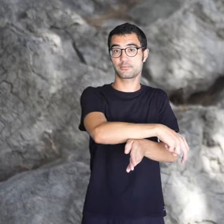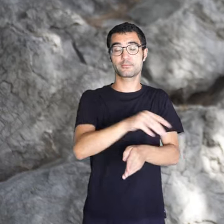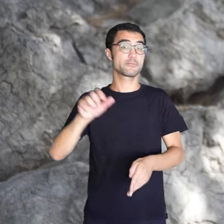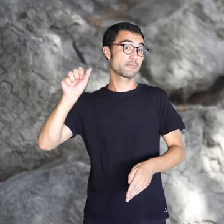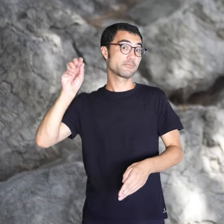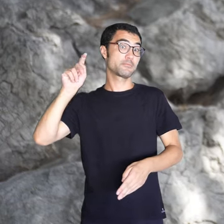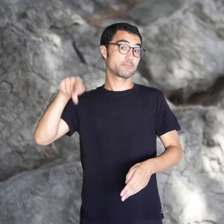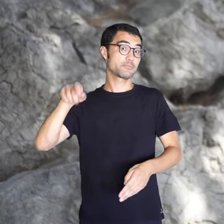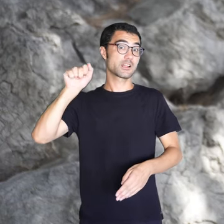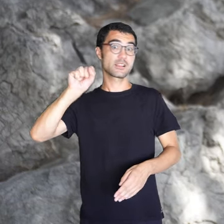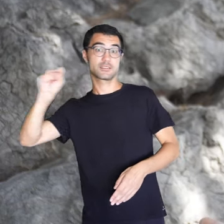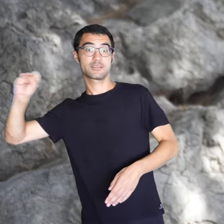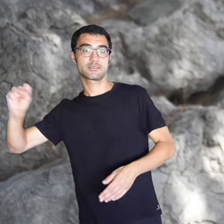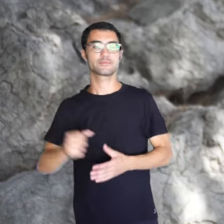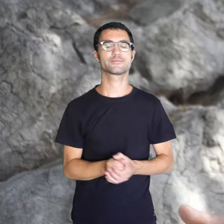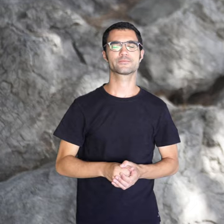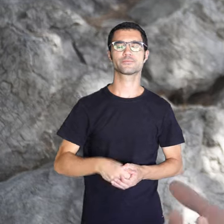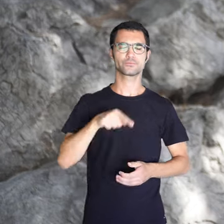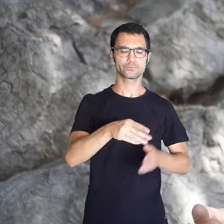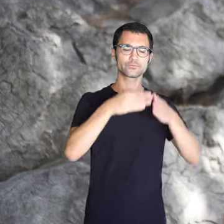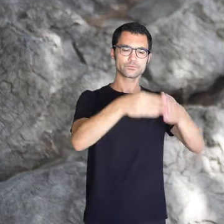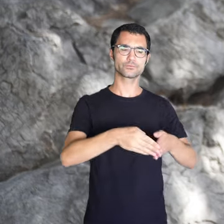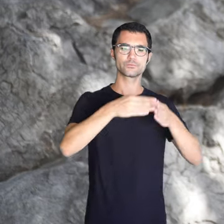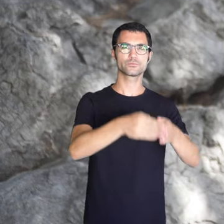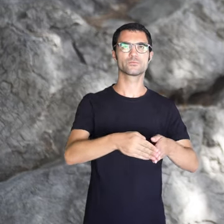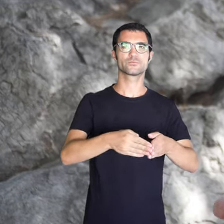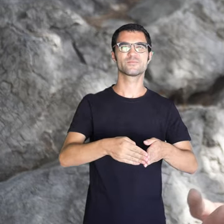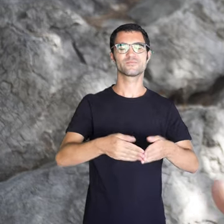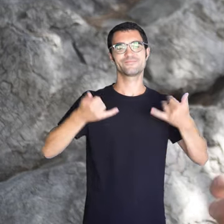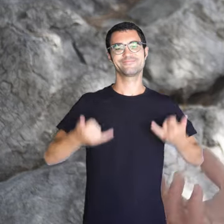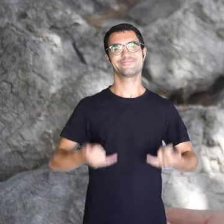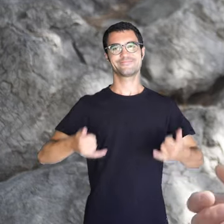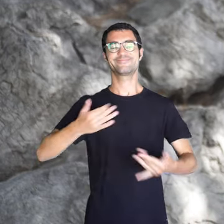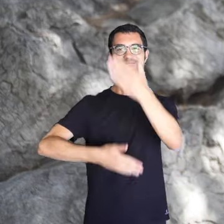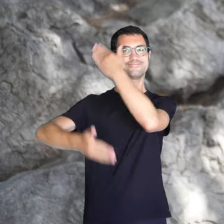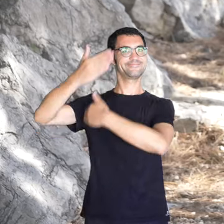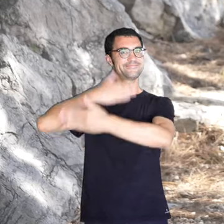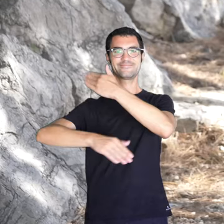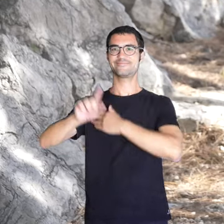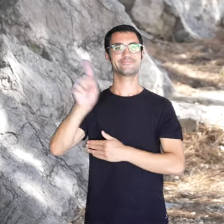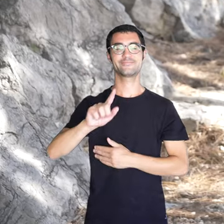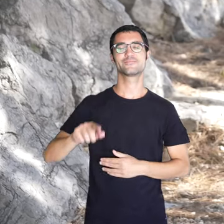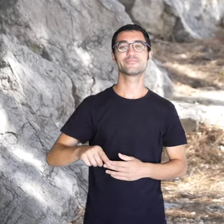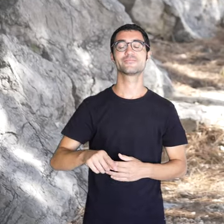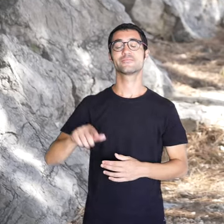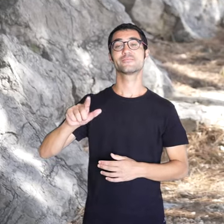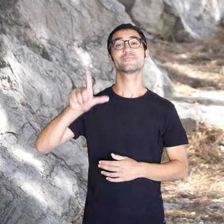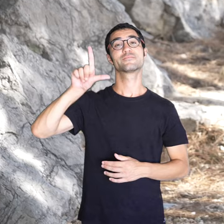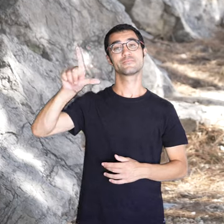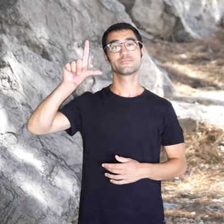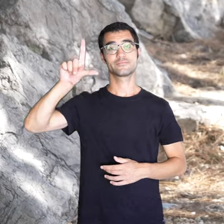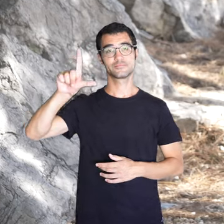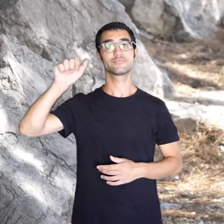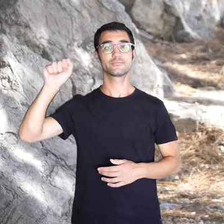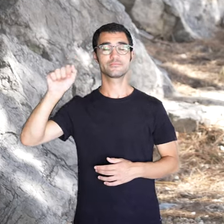És un llaüt típic, el que hi ha de fibra, ja és llaüt modernitzat, fa prop de 8